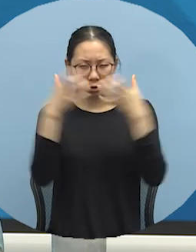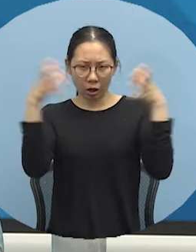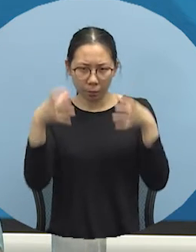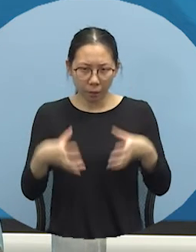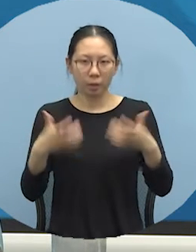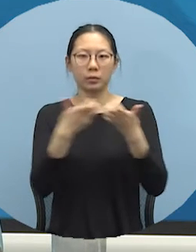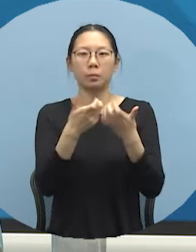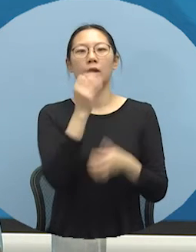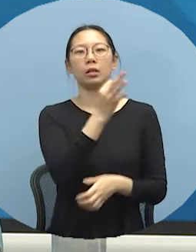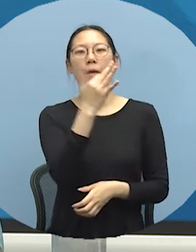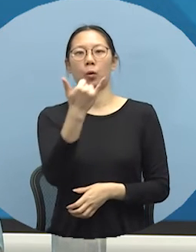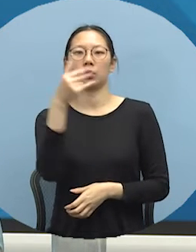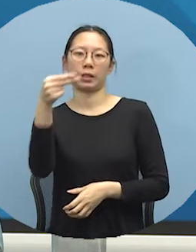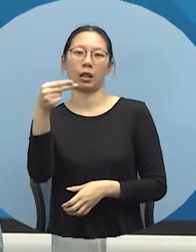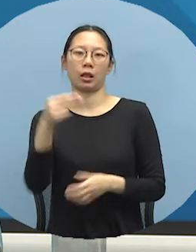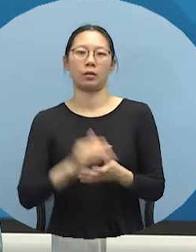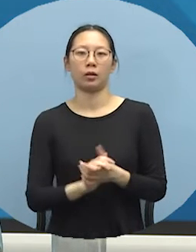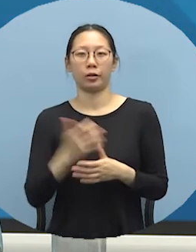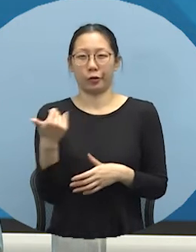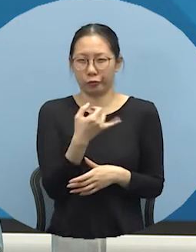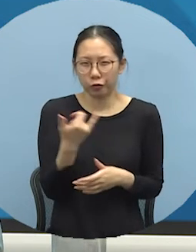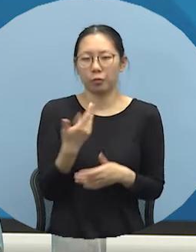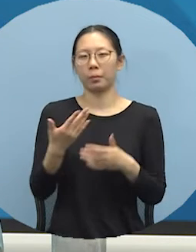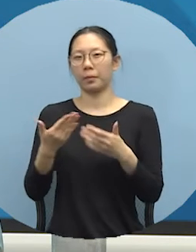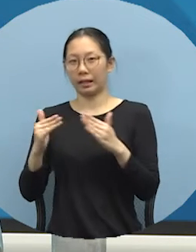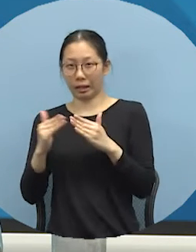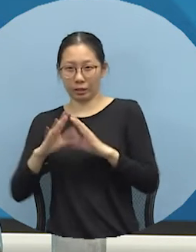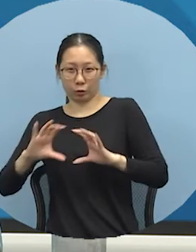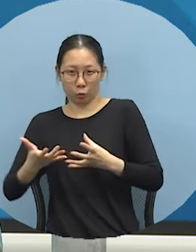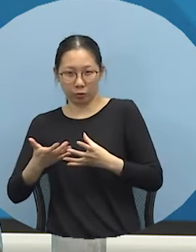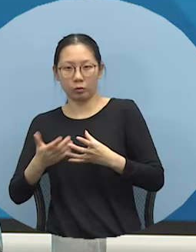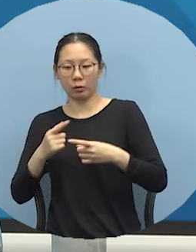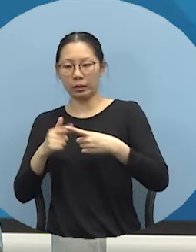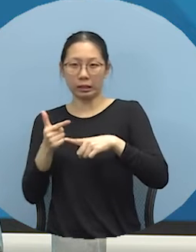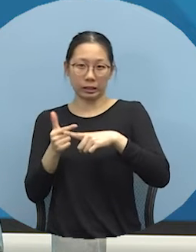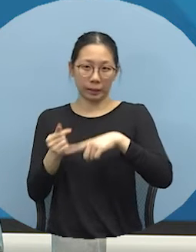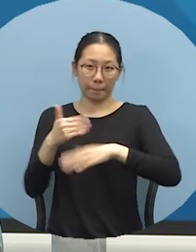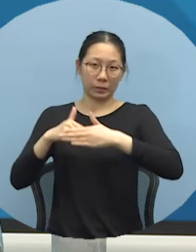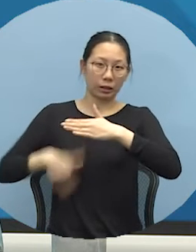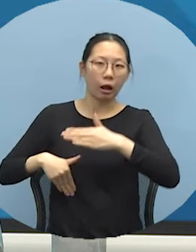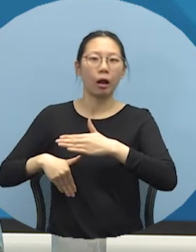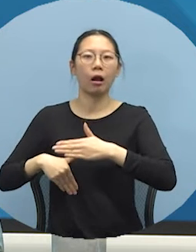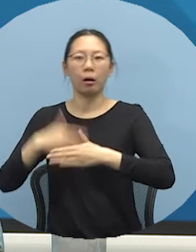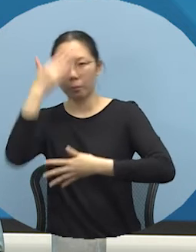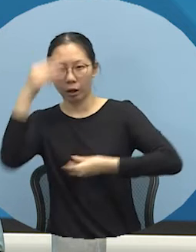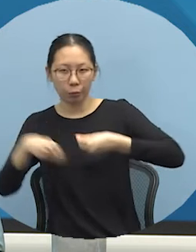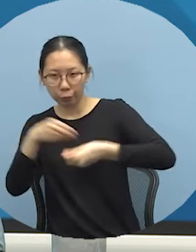係367人啦。但係呢度都未計一啲小嘅家庭群組，即係少過10個人嘅家庭群組。